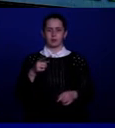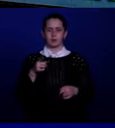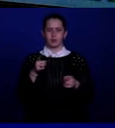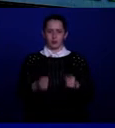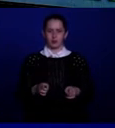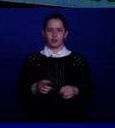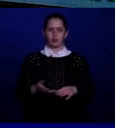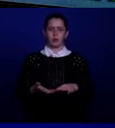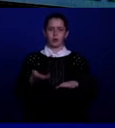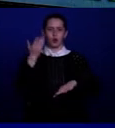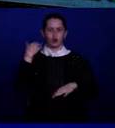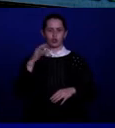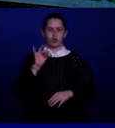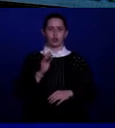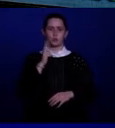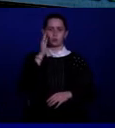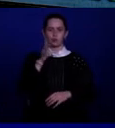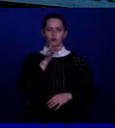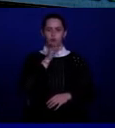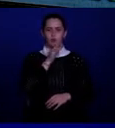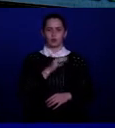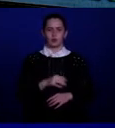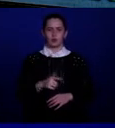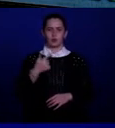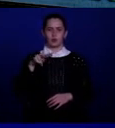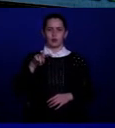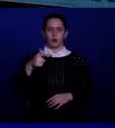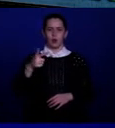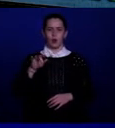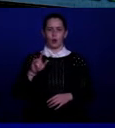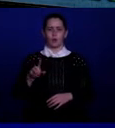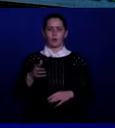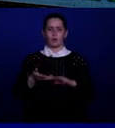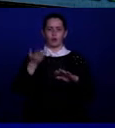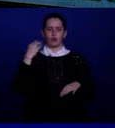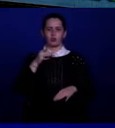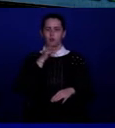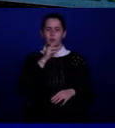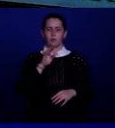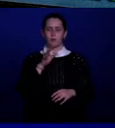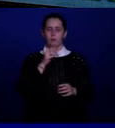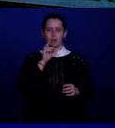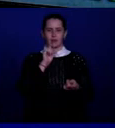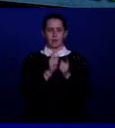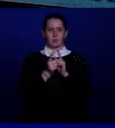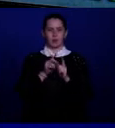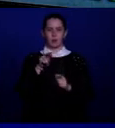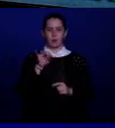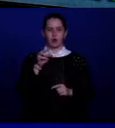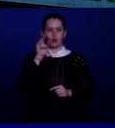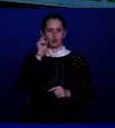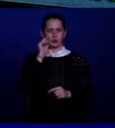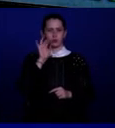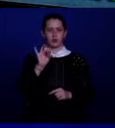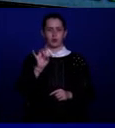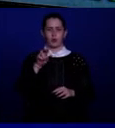Настоящее, прошедшее и будущее время. Глаголы прошедшего времени изменяются по числам и